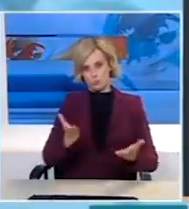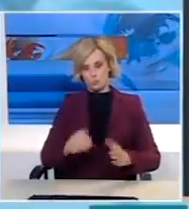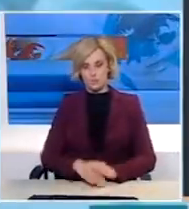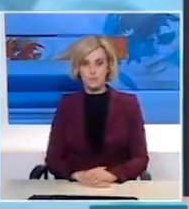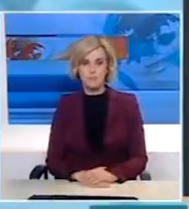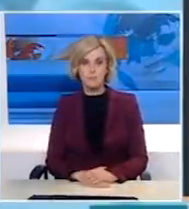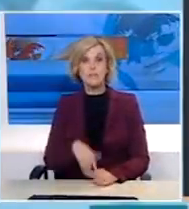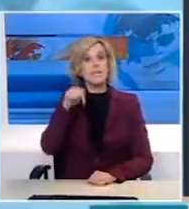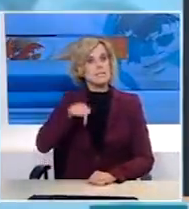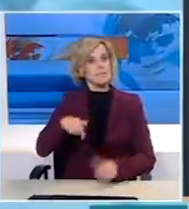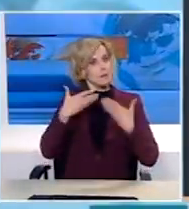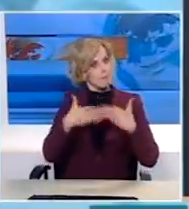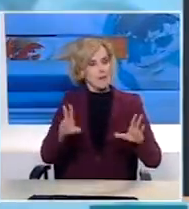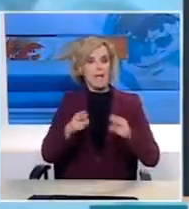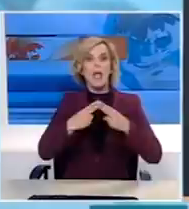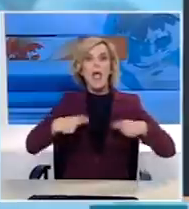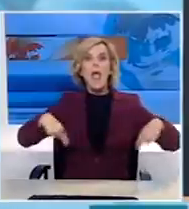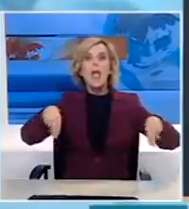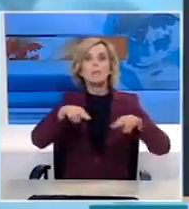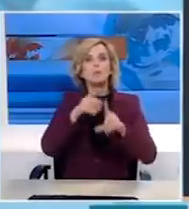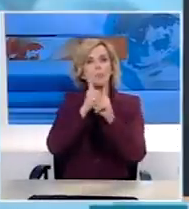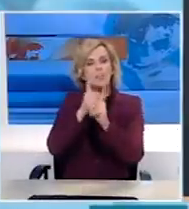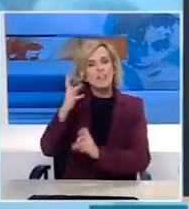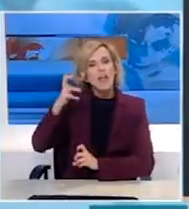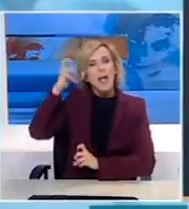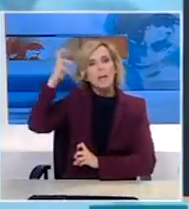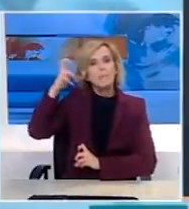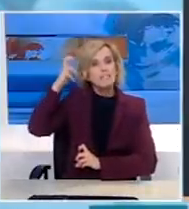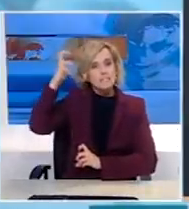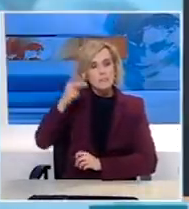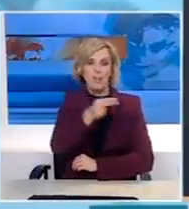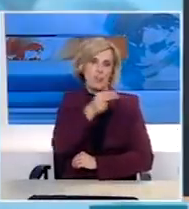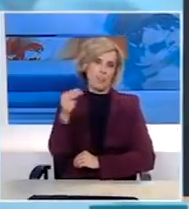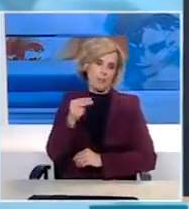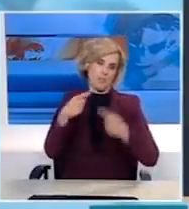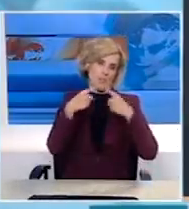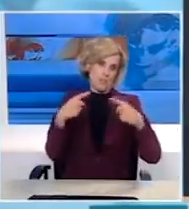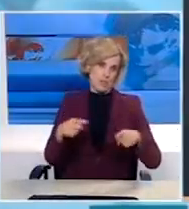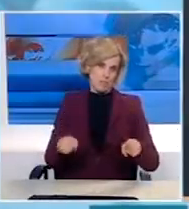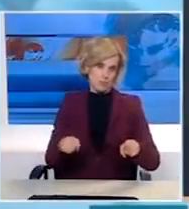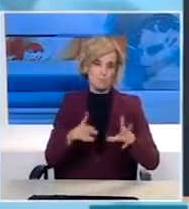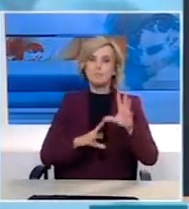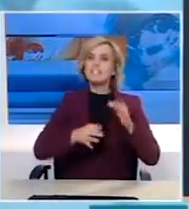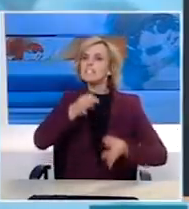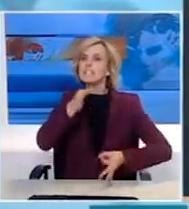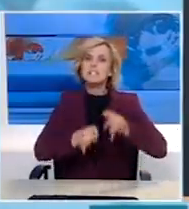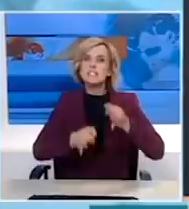Σήμερα συνεδρίασε η Επιτροπή Εμπειρογνωμόνων για διάφορα θέματα. Ένα από τα θέματα που συζητήθηκαν ήταν